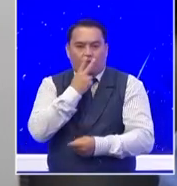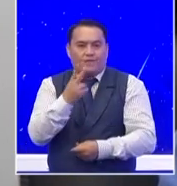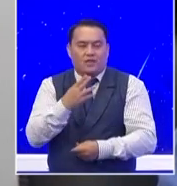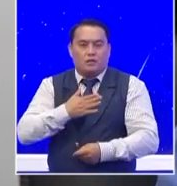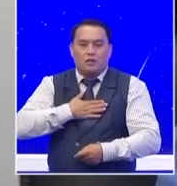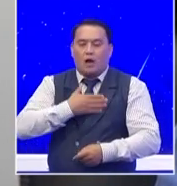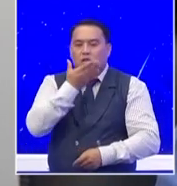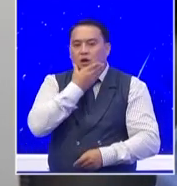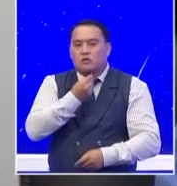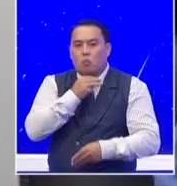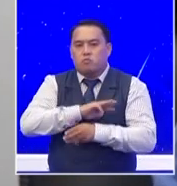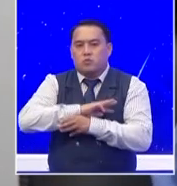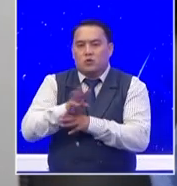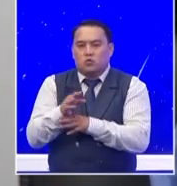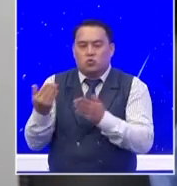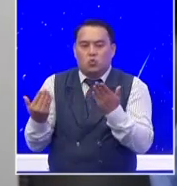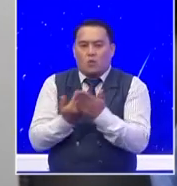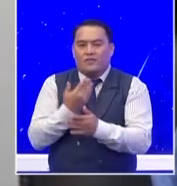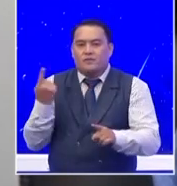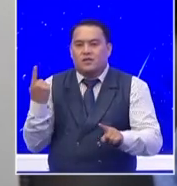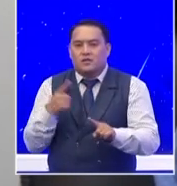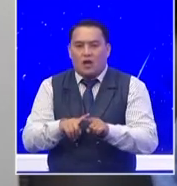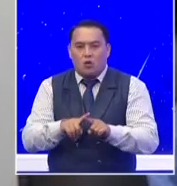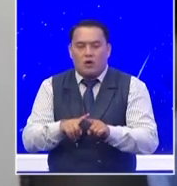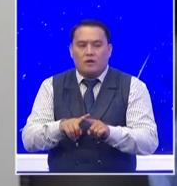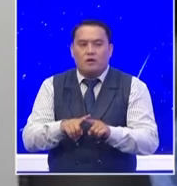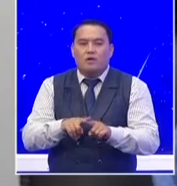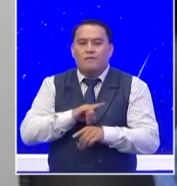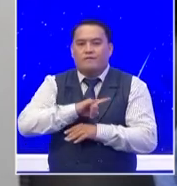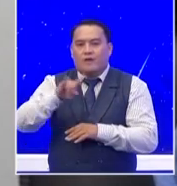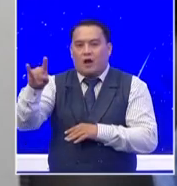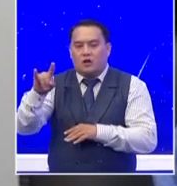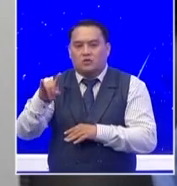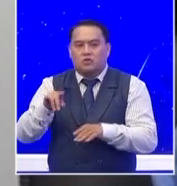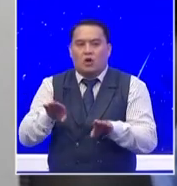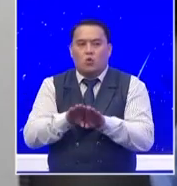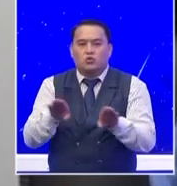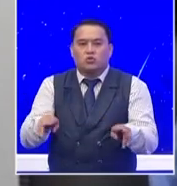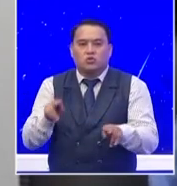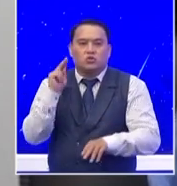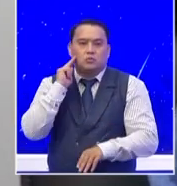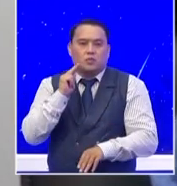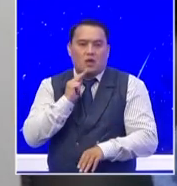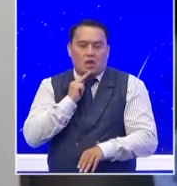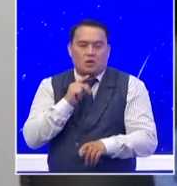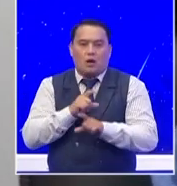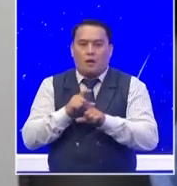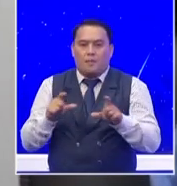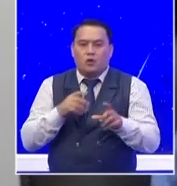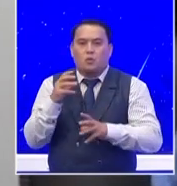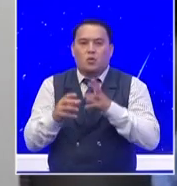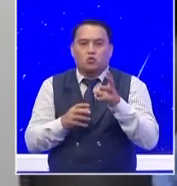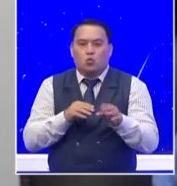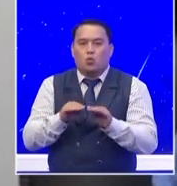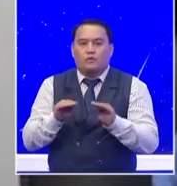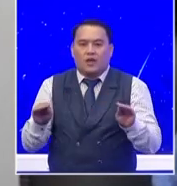наш аэропорт оснащен по последним современным технологиям, не уступает воздушной гавани того же Шымкента, который является объектом